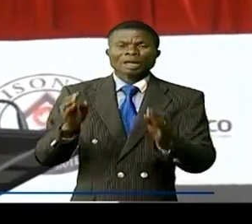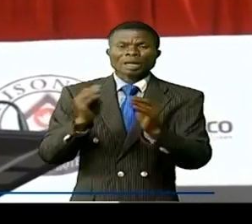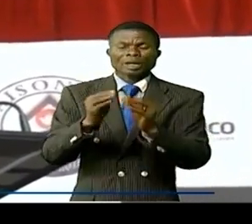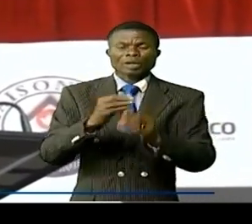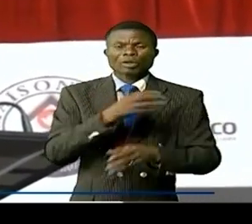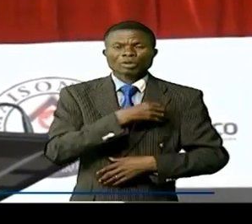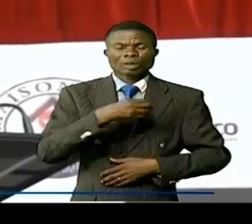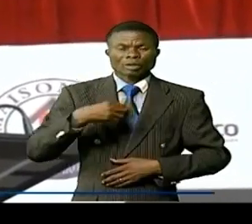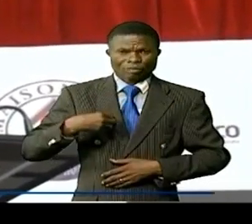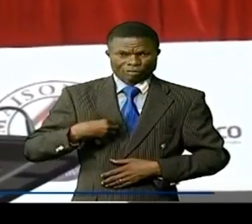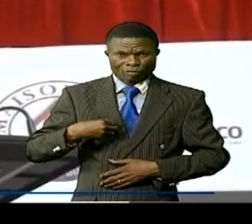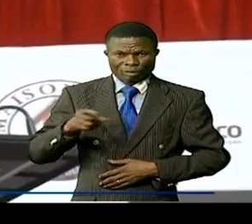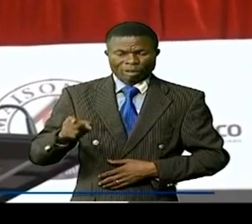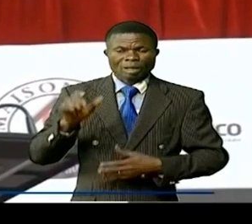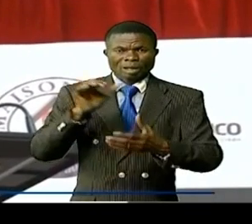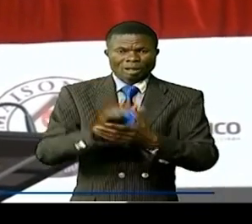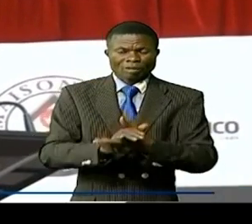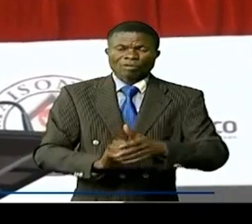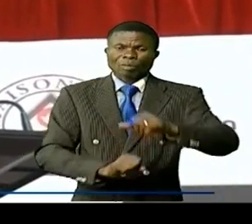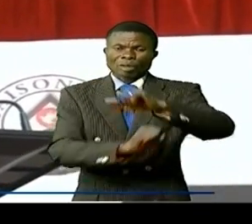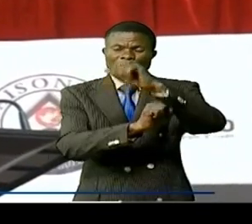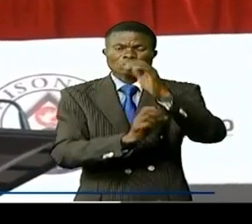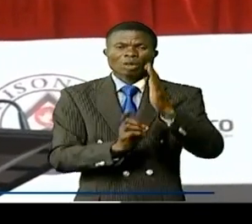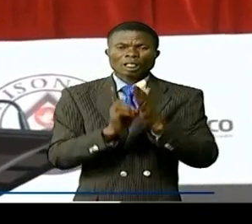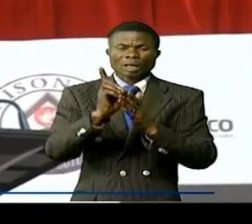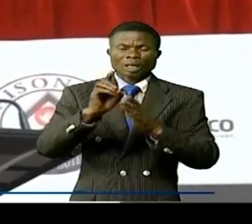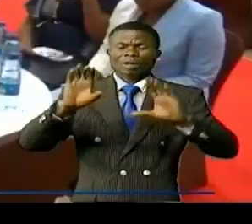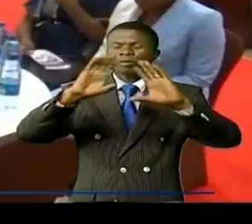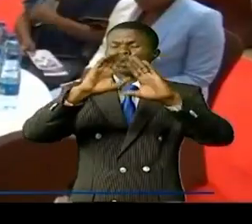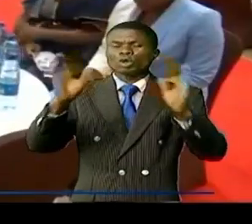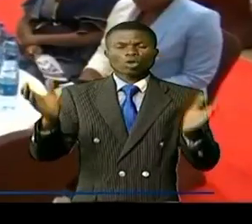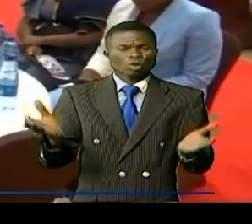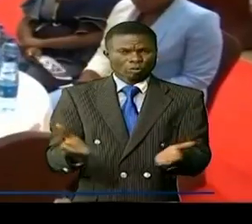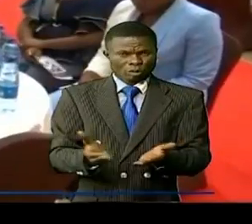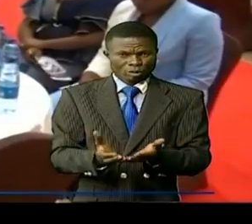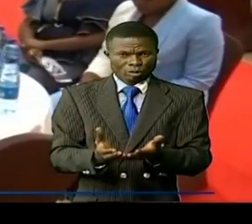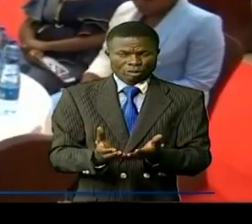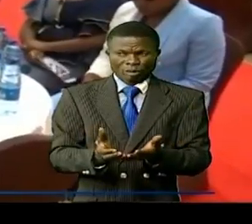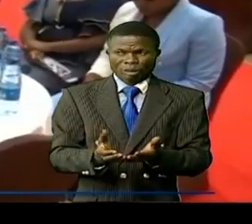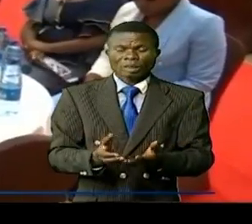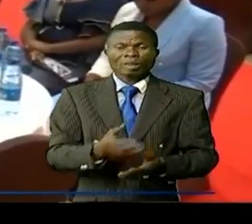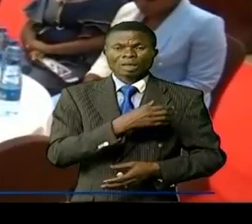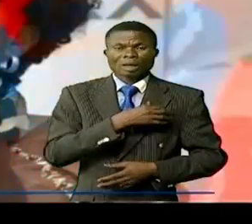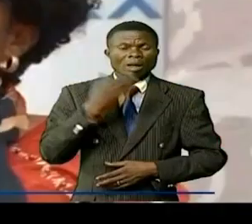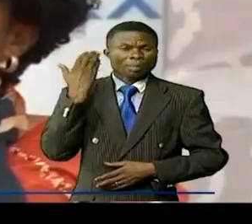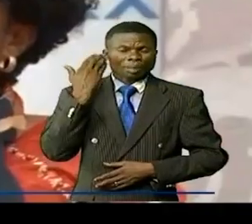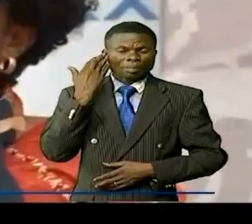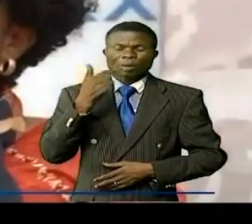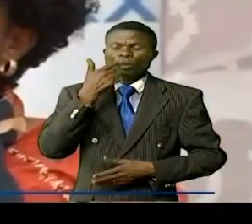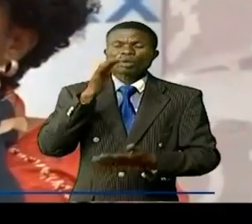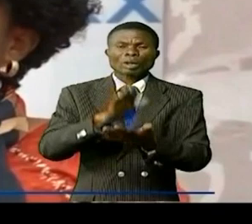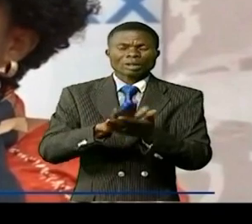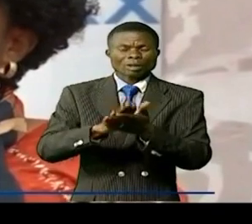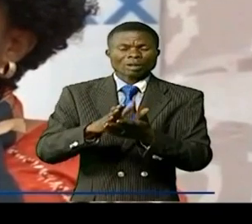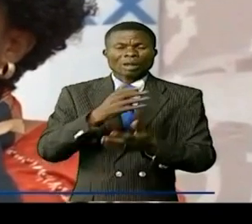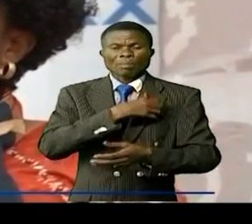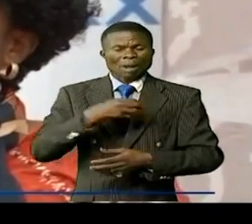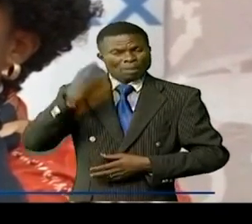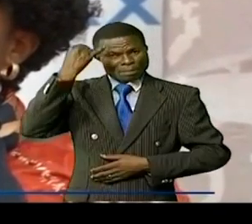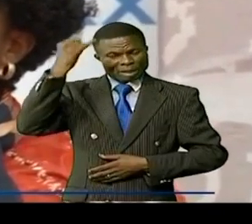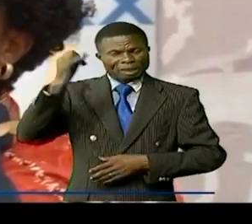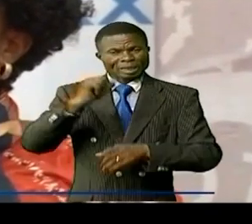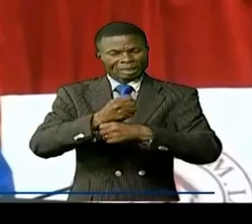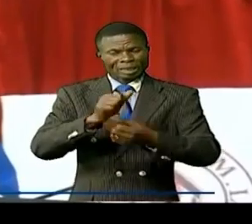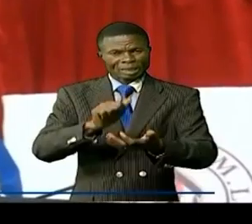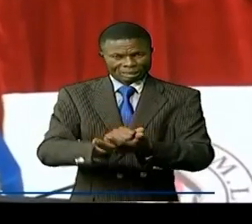sous le thème « Femmes piliers du développement communautaire ». Romy Ekouka a félicité les initiatrices de cette